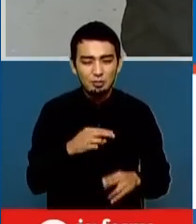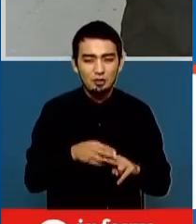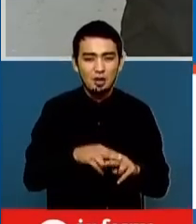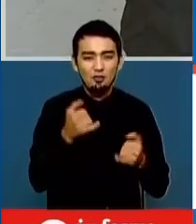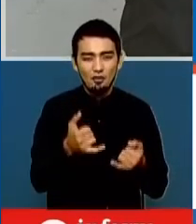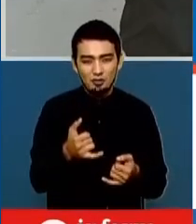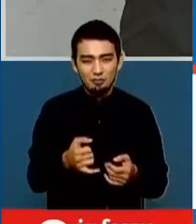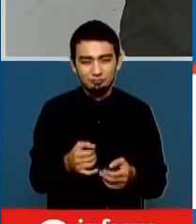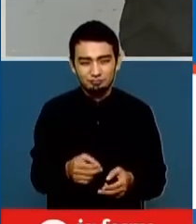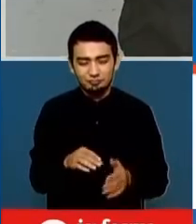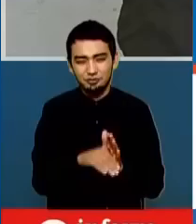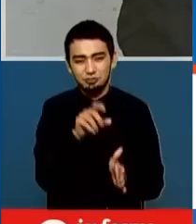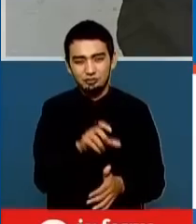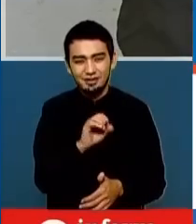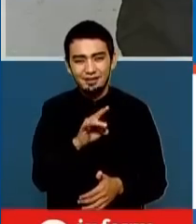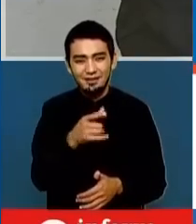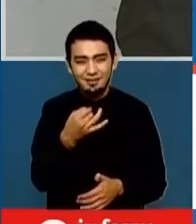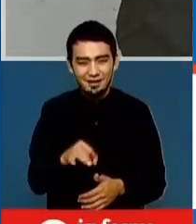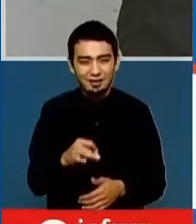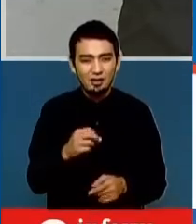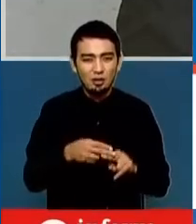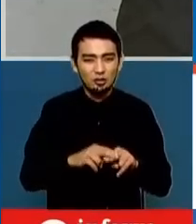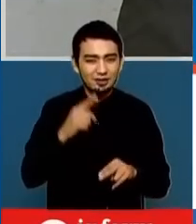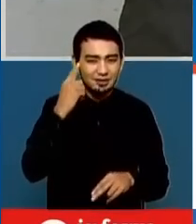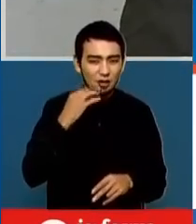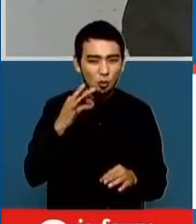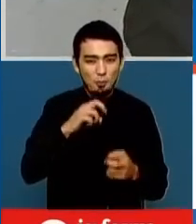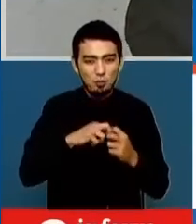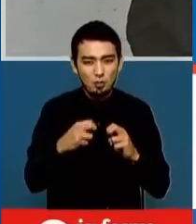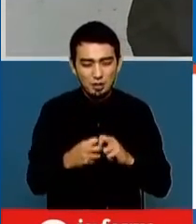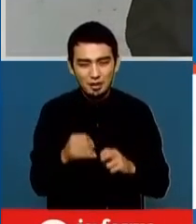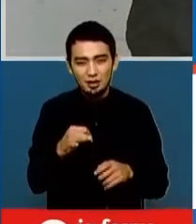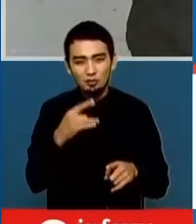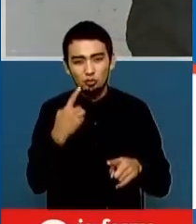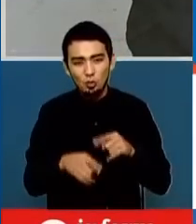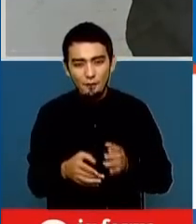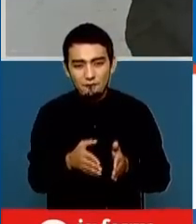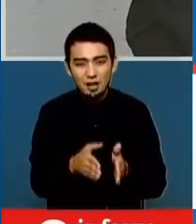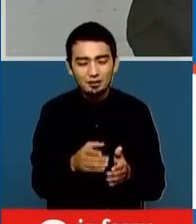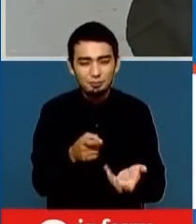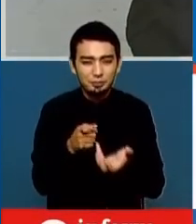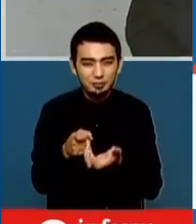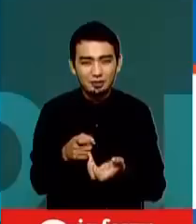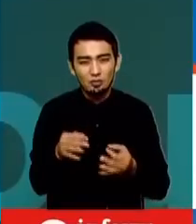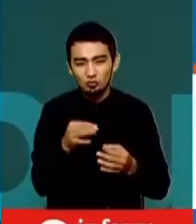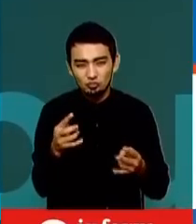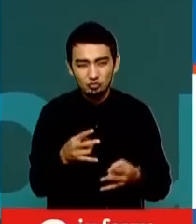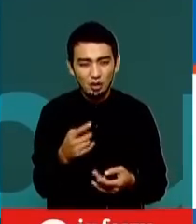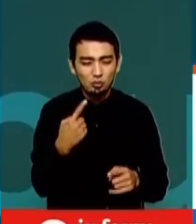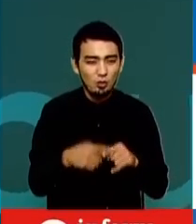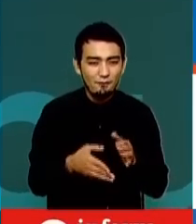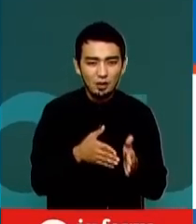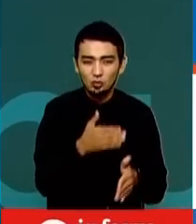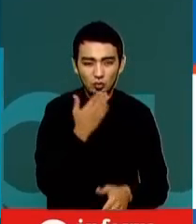депутат Мажилиса парламента Сергей Пономарев, который знает о проблеме не понаслышке, другого выхода, как отстрел, не видит.